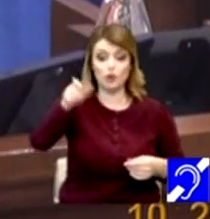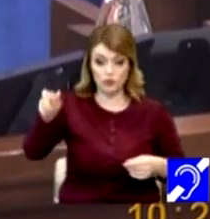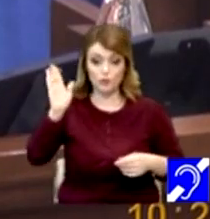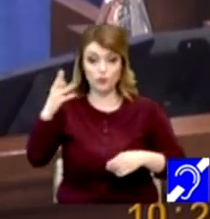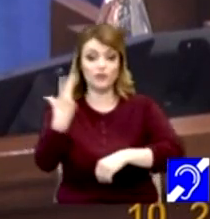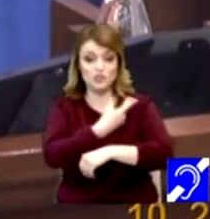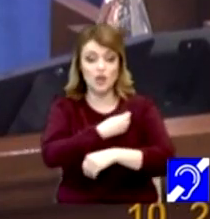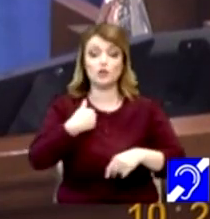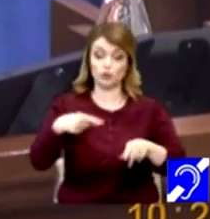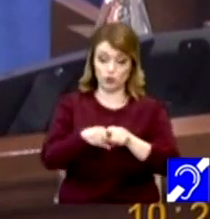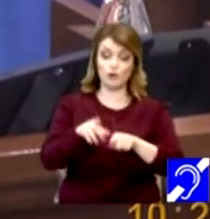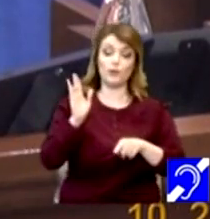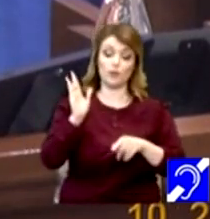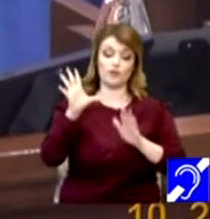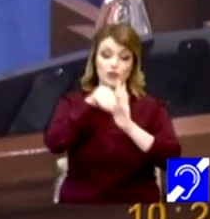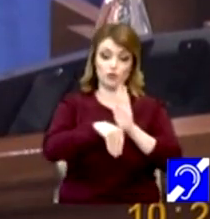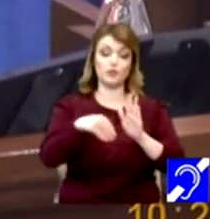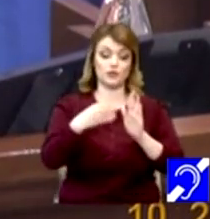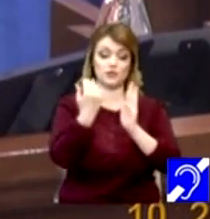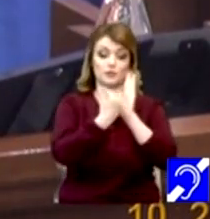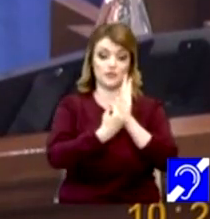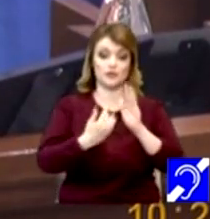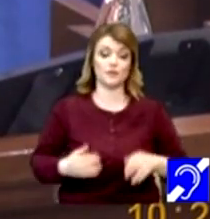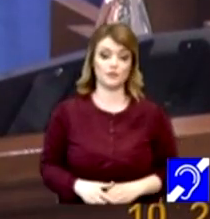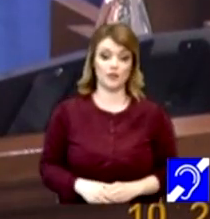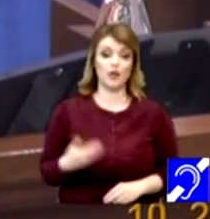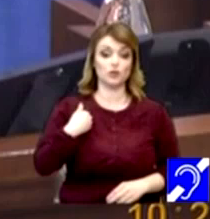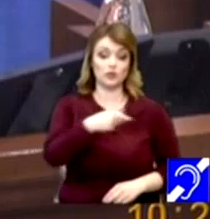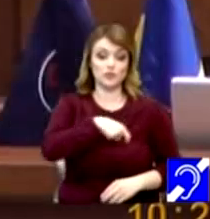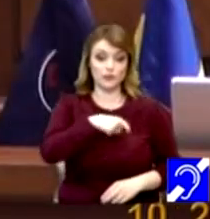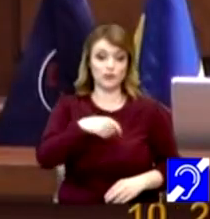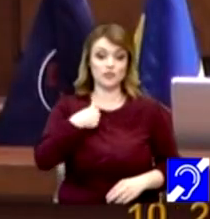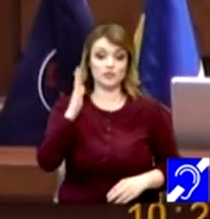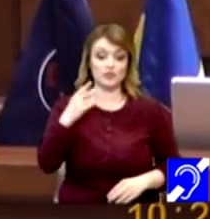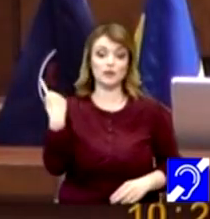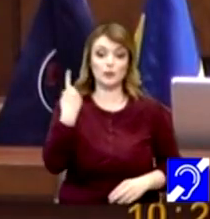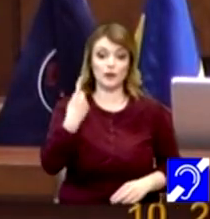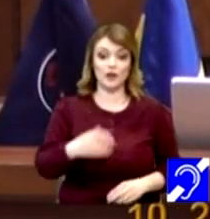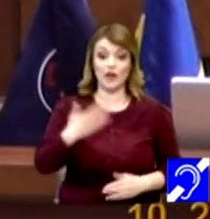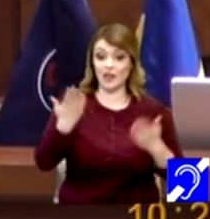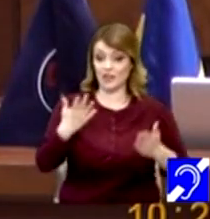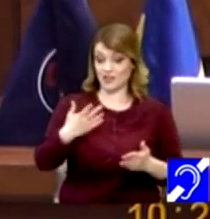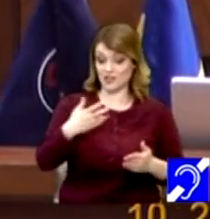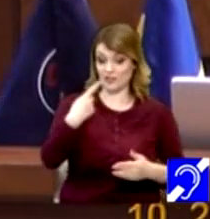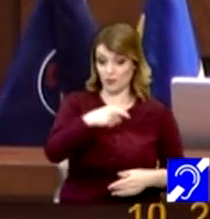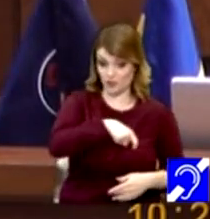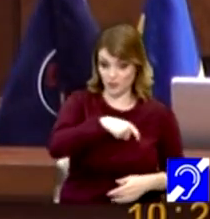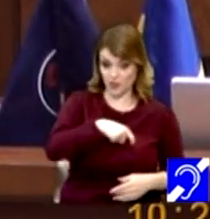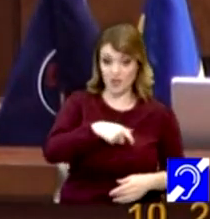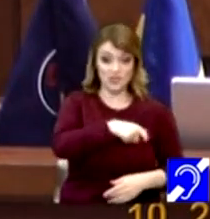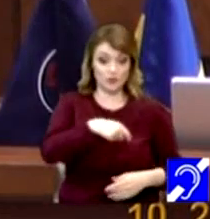la aceste vaccinuri și noi deputații trebuie să fie cei care să fie vaccinați printre primii. Dacă e vorba de deputați, să